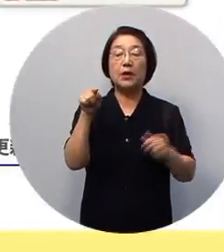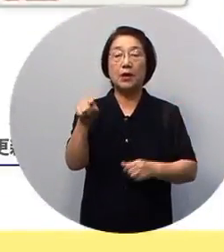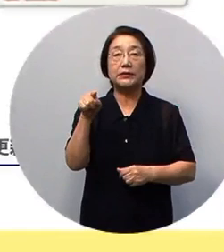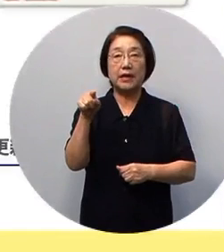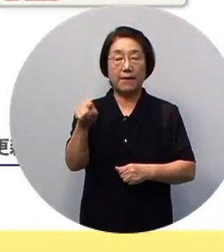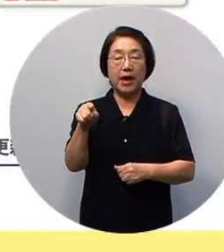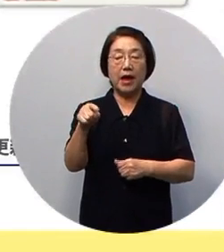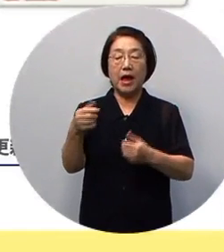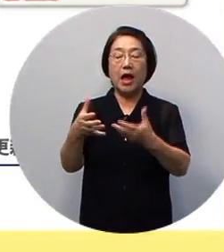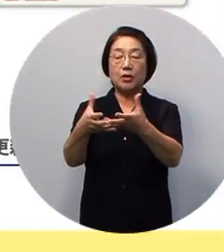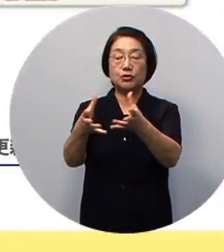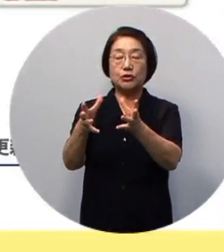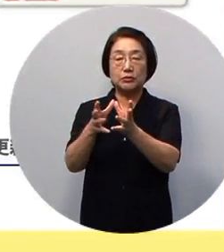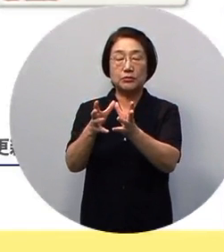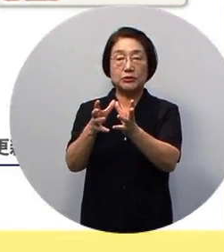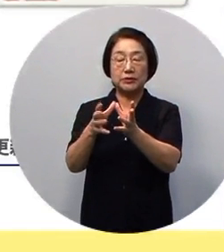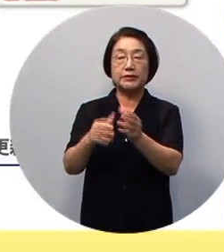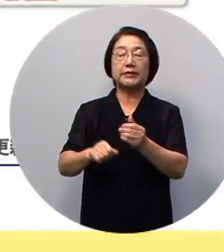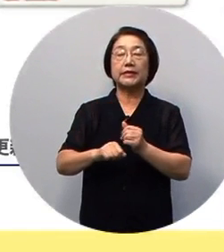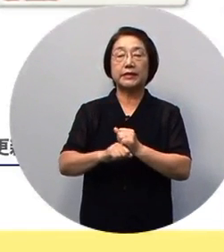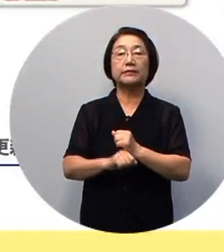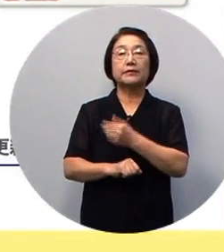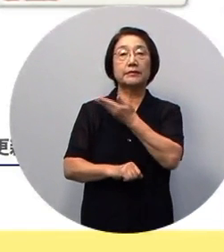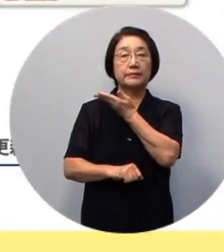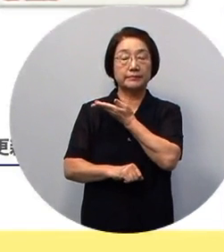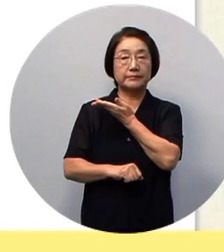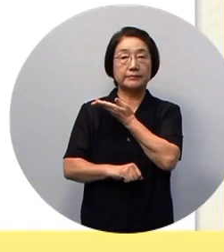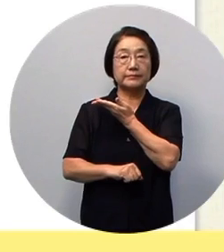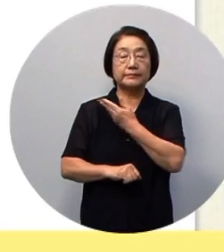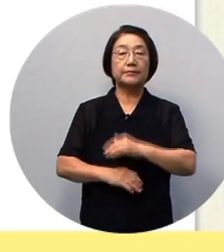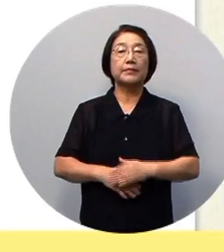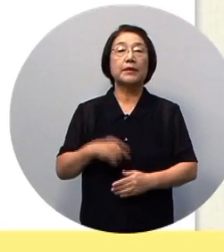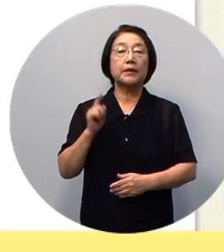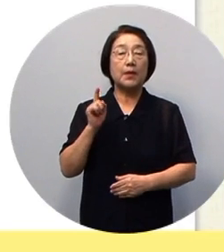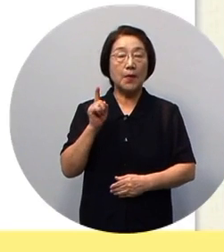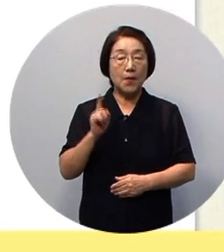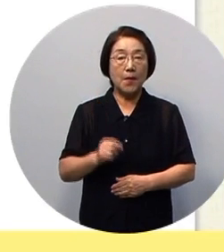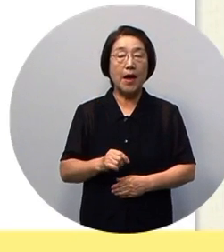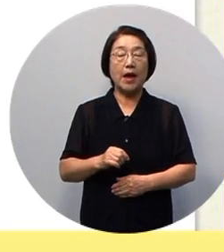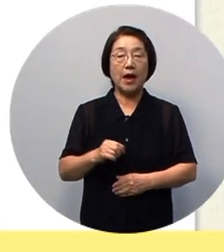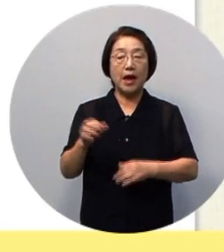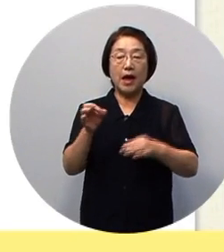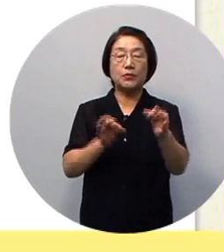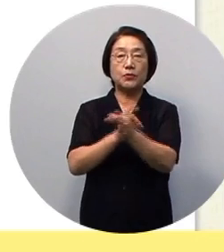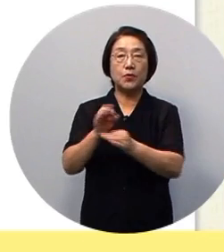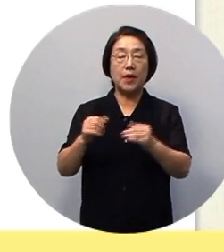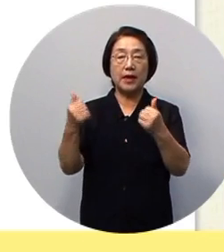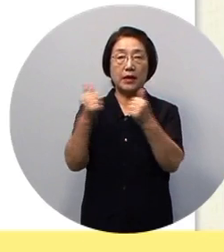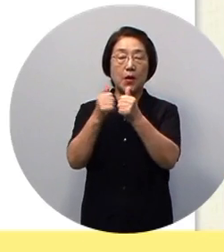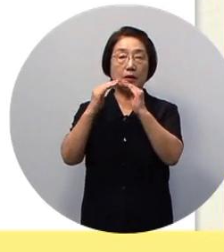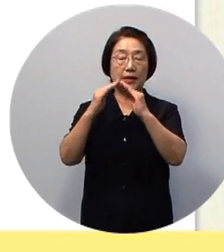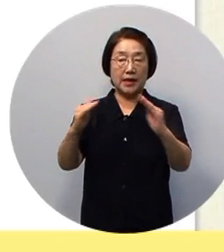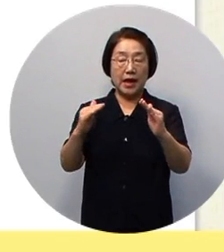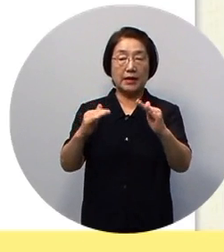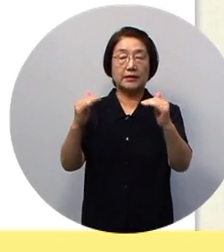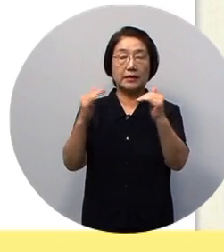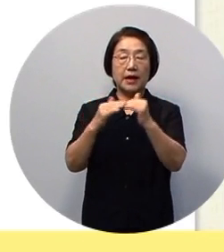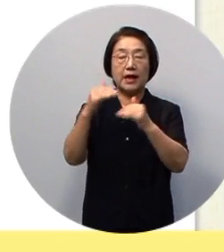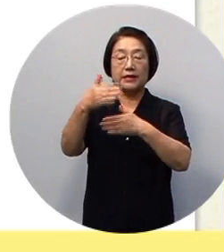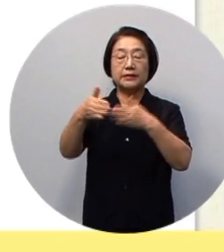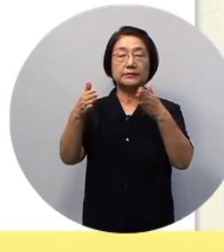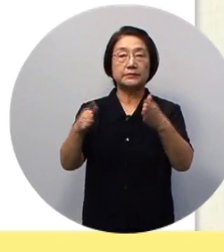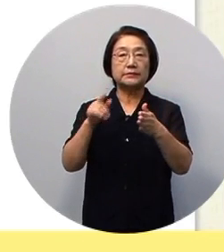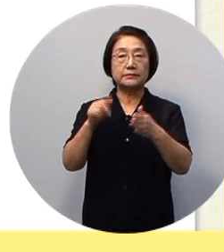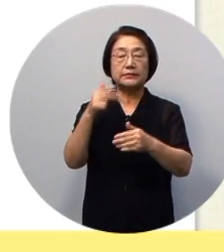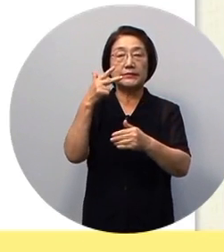リアはグループカテゴリーの左上、ここは運営協議会が主催する会議室となっていて、